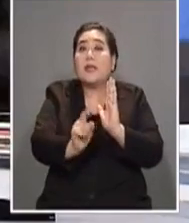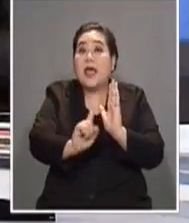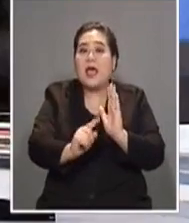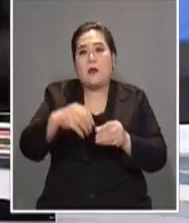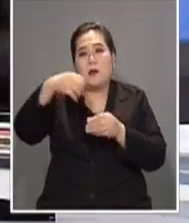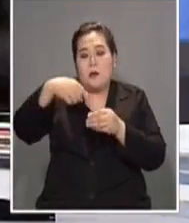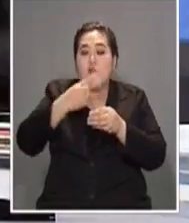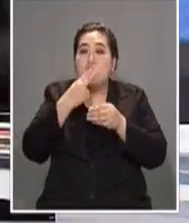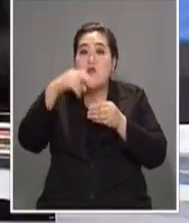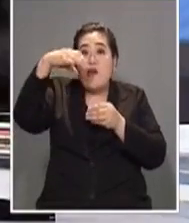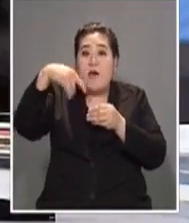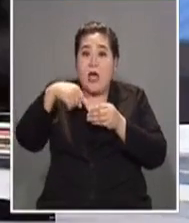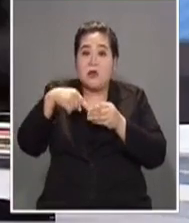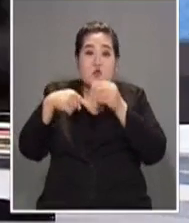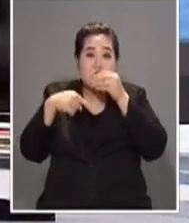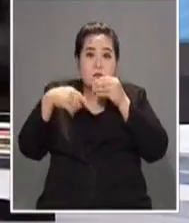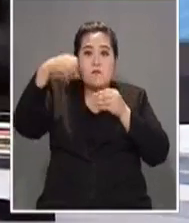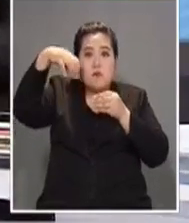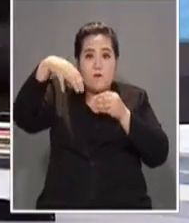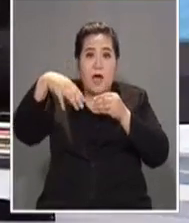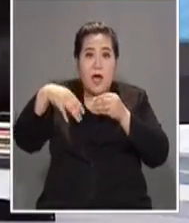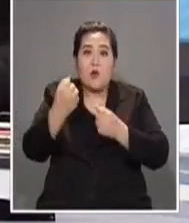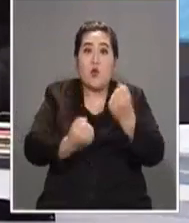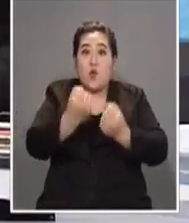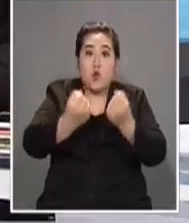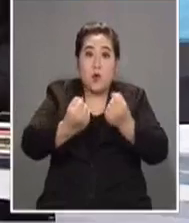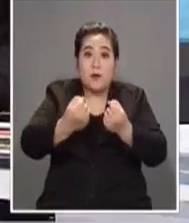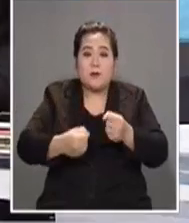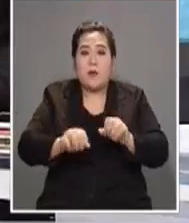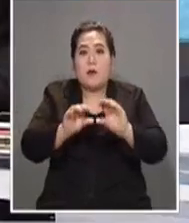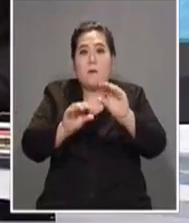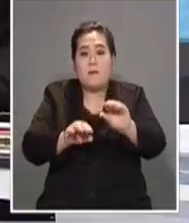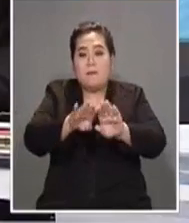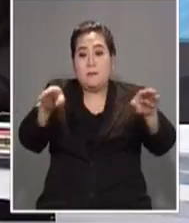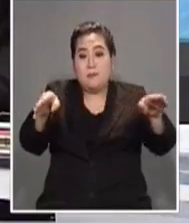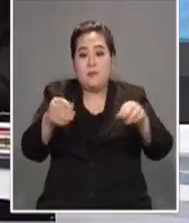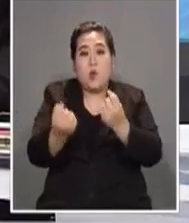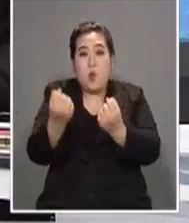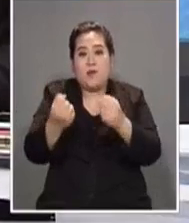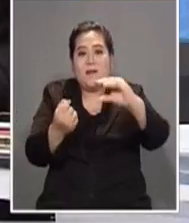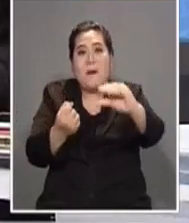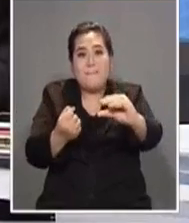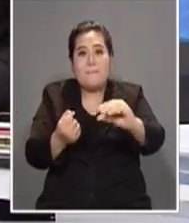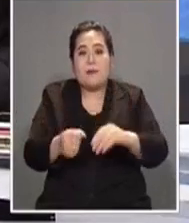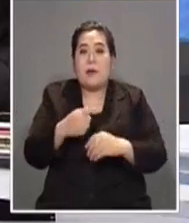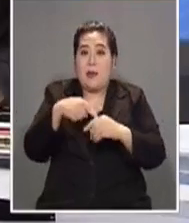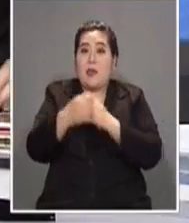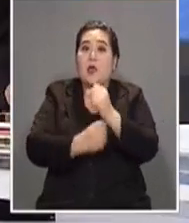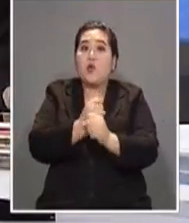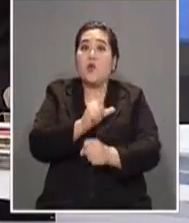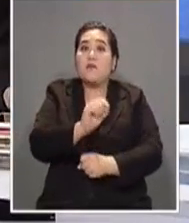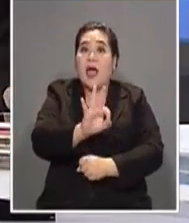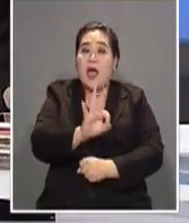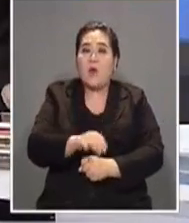หรี่ไฟฟ้าไว้ในครอบครองใช่ไหมคะทำไมวางไว้ที่คอนโซลกลางรถนะคะคุณมนัสยาเยาวรัตน์นะคะอายุ29ปีหรือว่าฟ